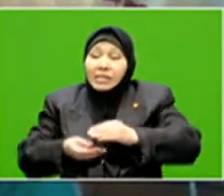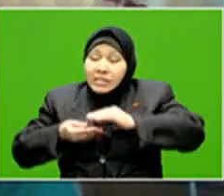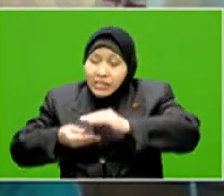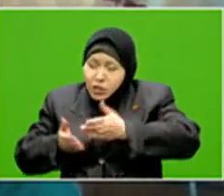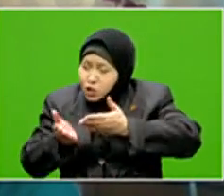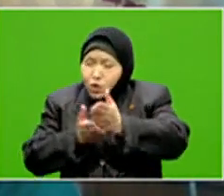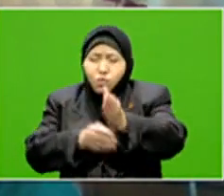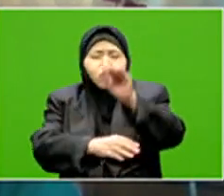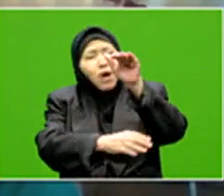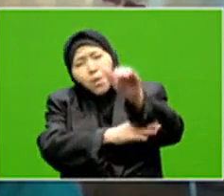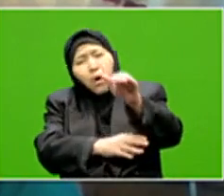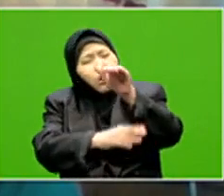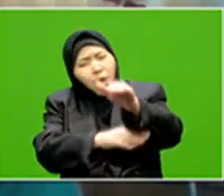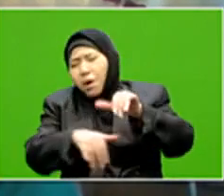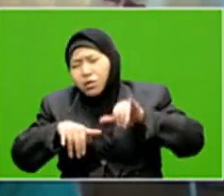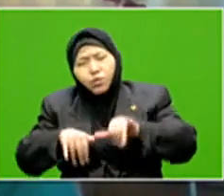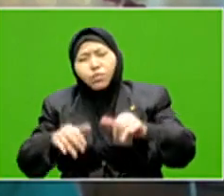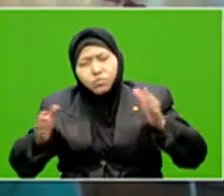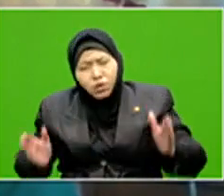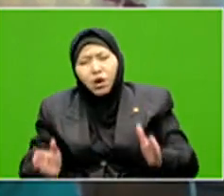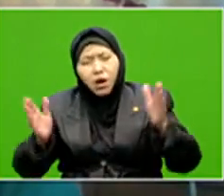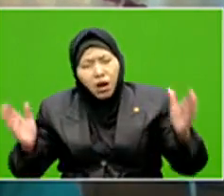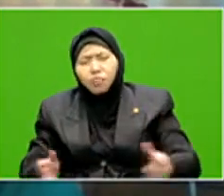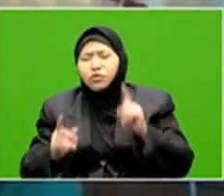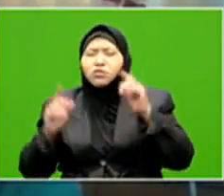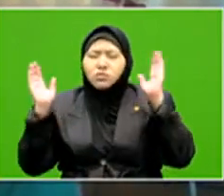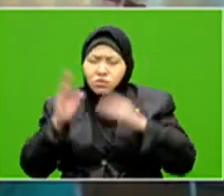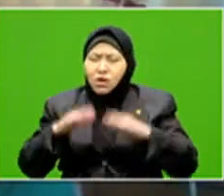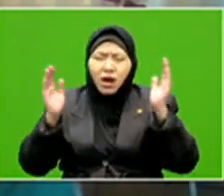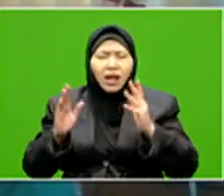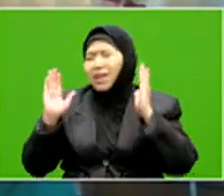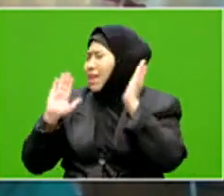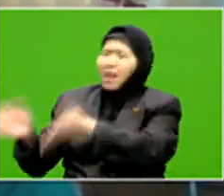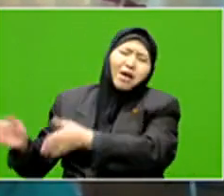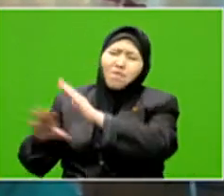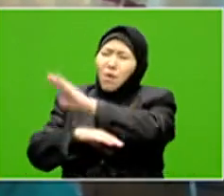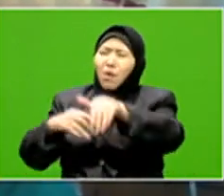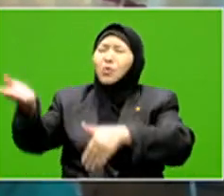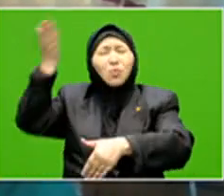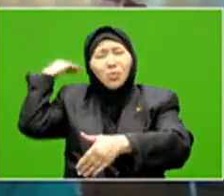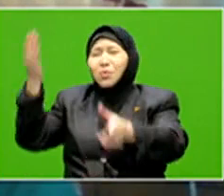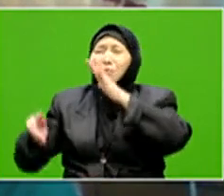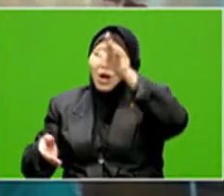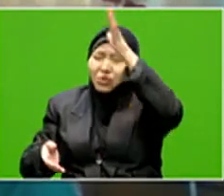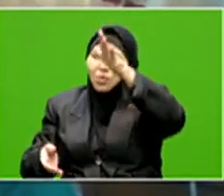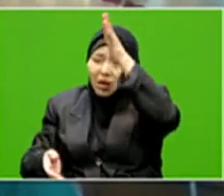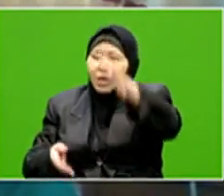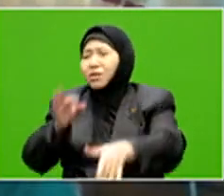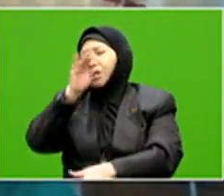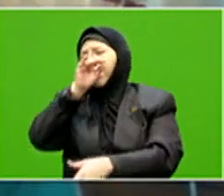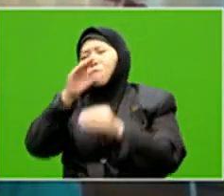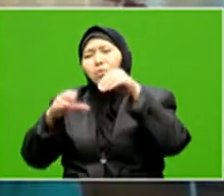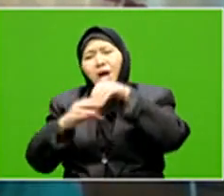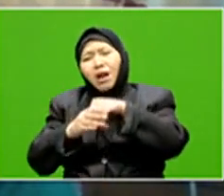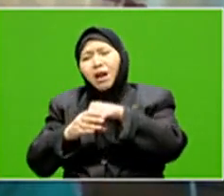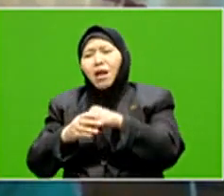menyampaikan dakwah baginda, menyeru kaumnya supaya menyembah Allah, tinggalkan amalan-amalan yang buruk seperti mana penipuan dalam